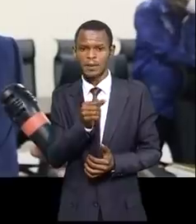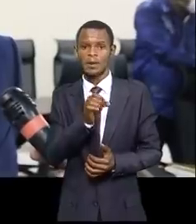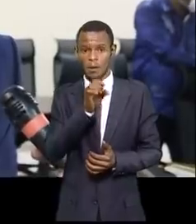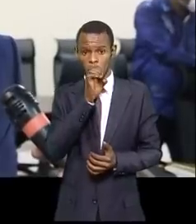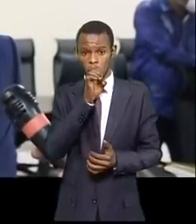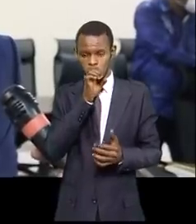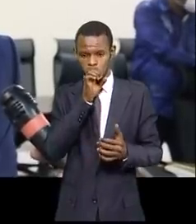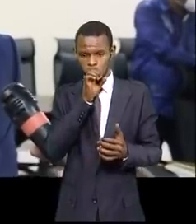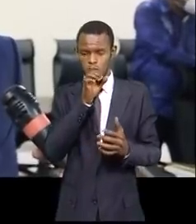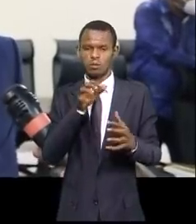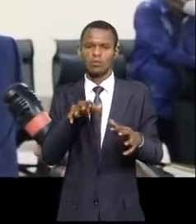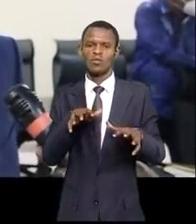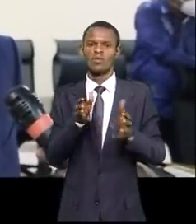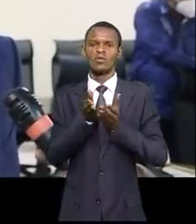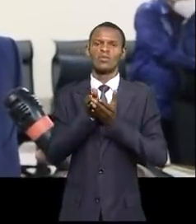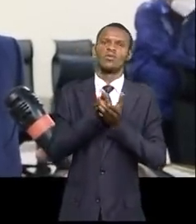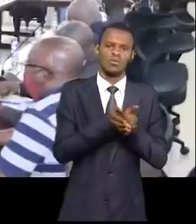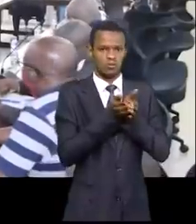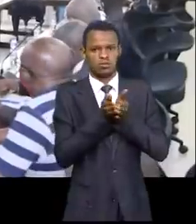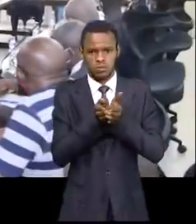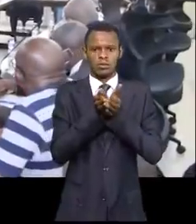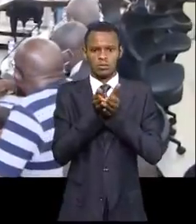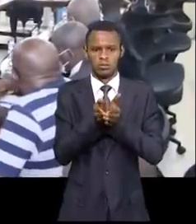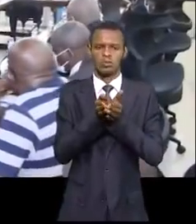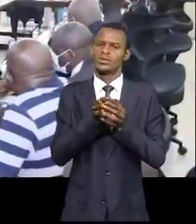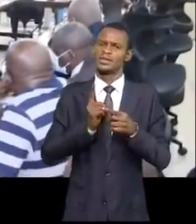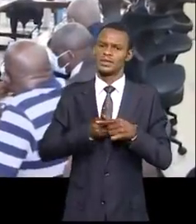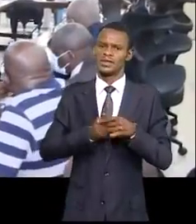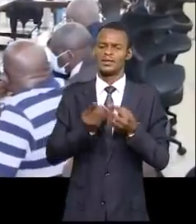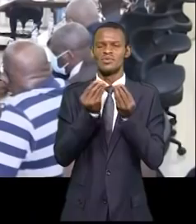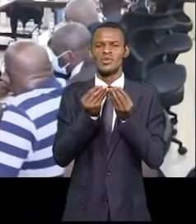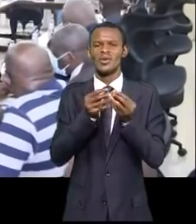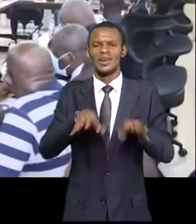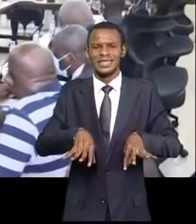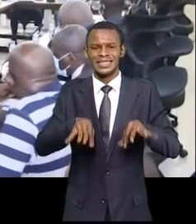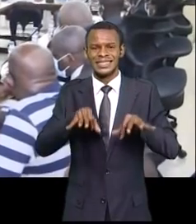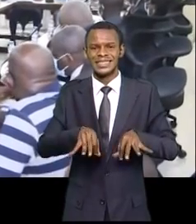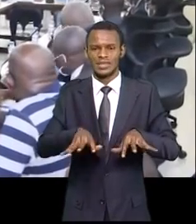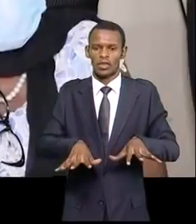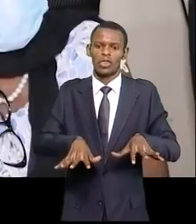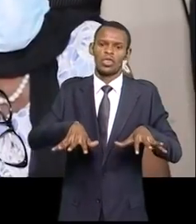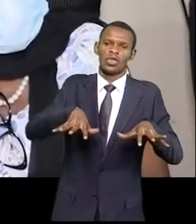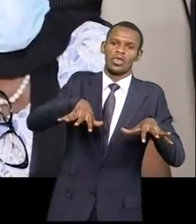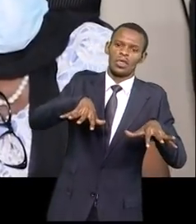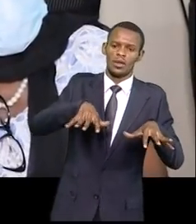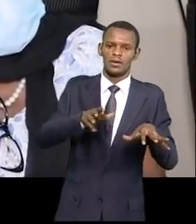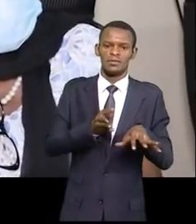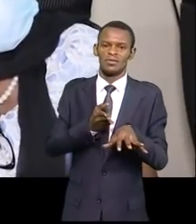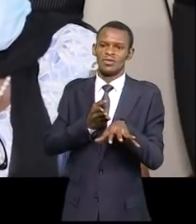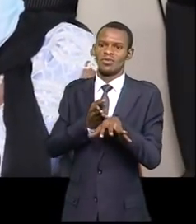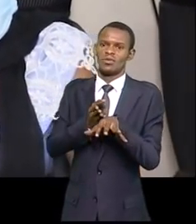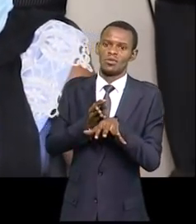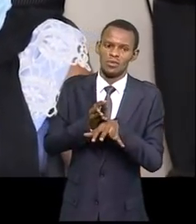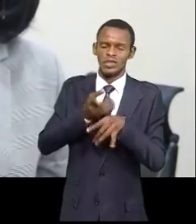et aucun battre peut-être et pirogues pourra encore entrer mais les bateaux le grand navire pourront pré rentrée ce matin dit aujourd'hui